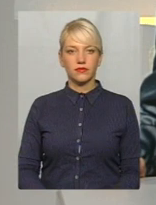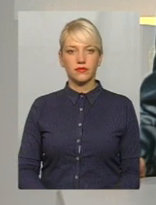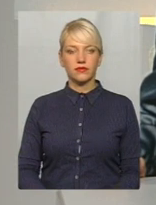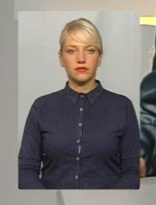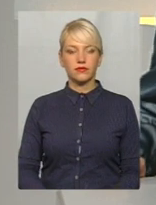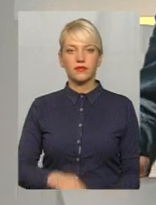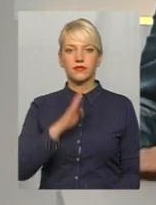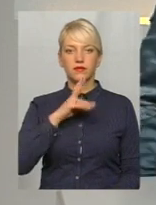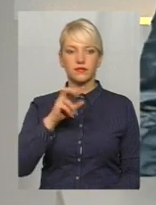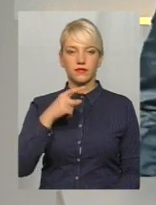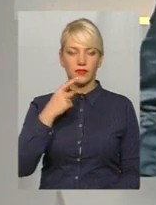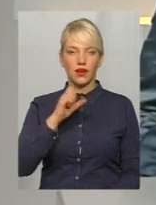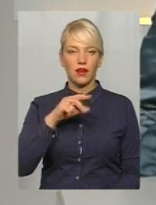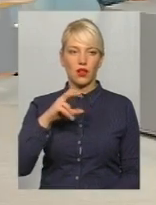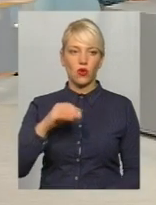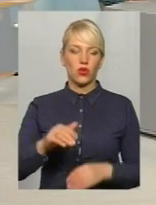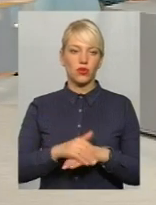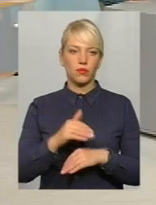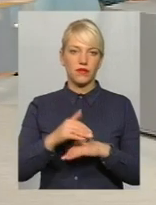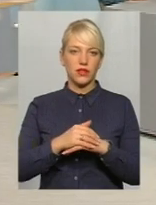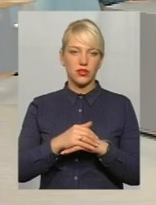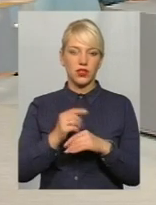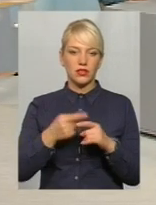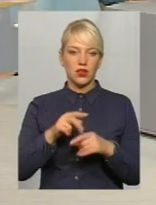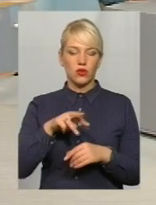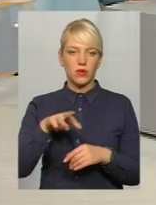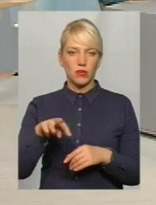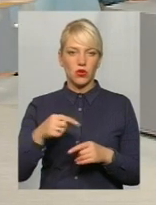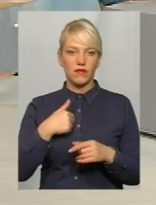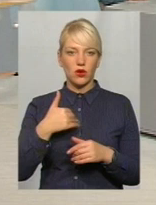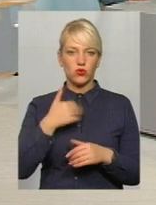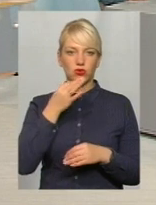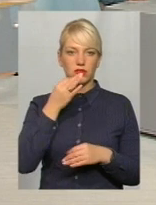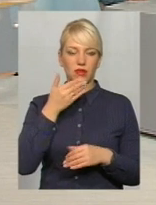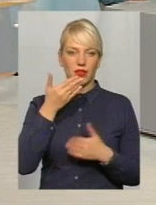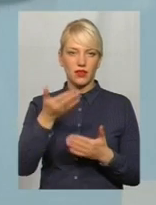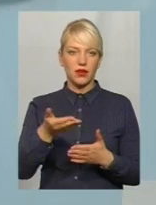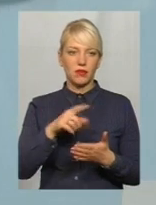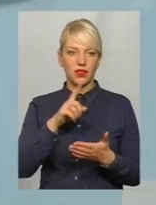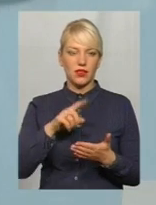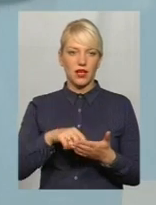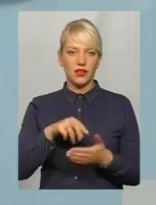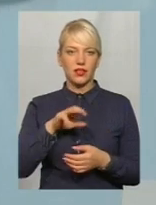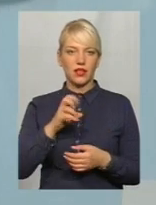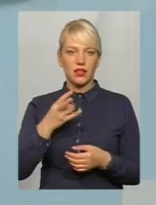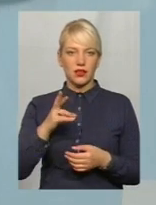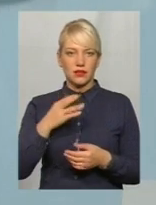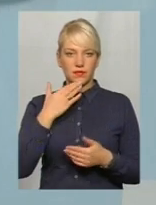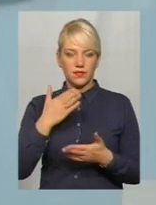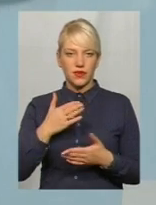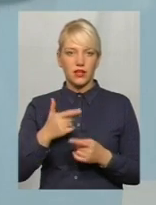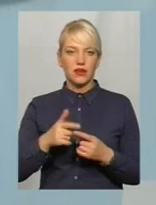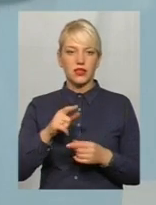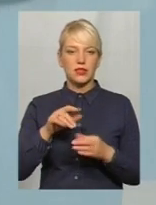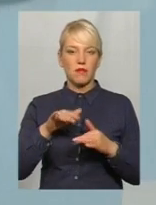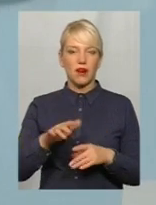Алло? Алло, добрий вечір. Добрий вечір. Це Людмила Миколаївна, я хочу задати питання пані Тетяні.